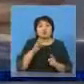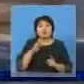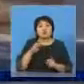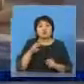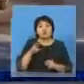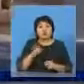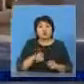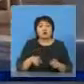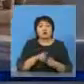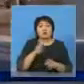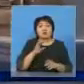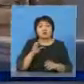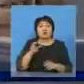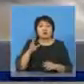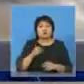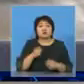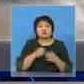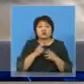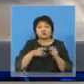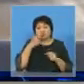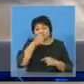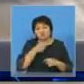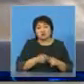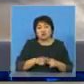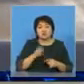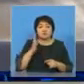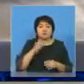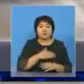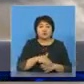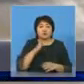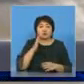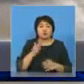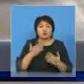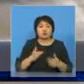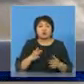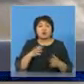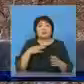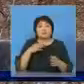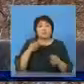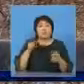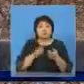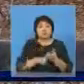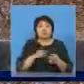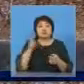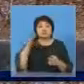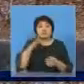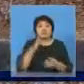Нариманова и Берсиева. До конца этого года эти улицы будут уже подключены к сетям